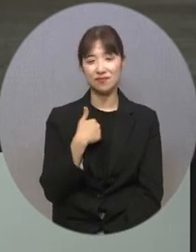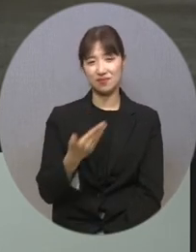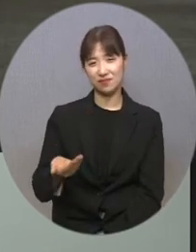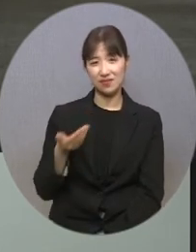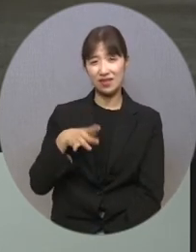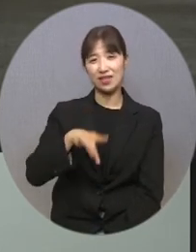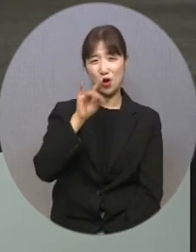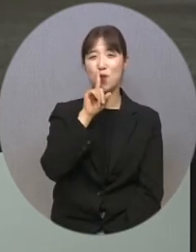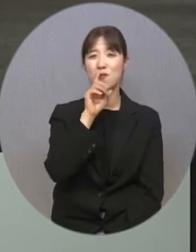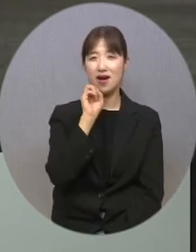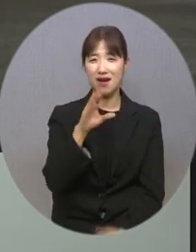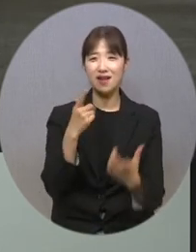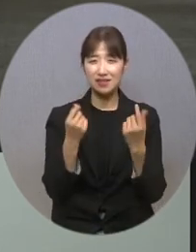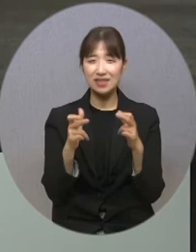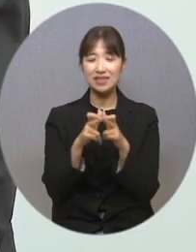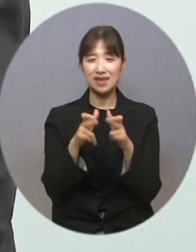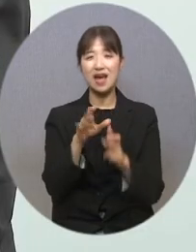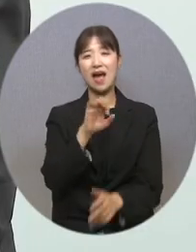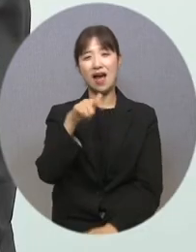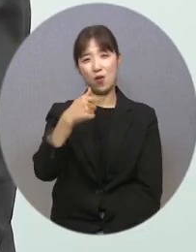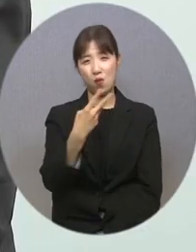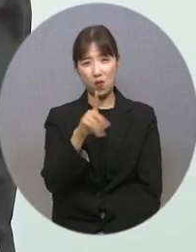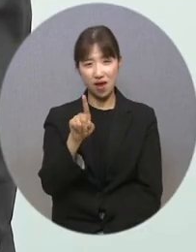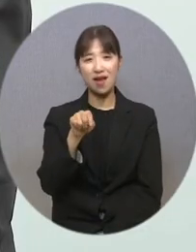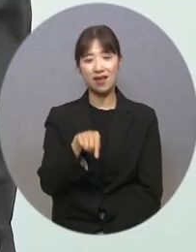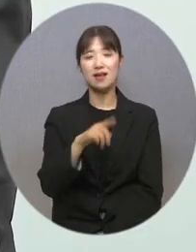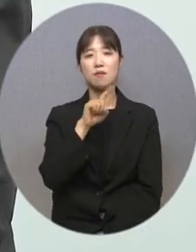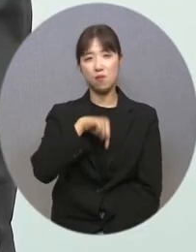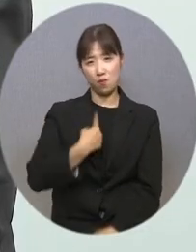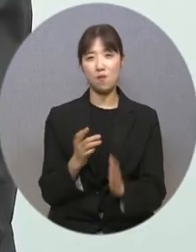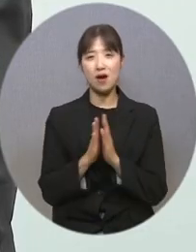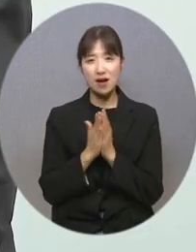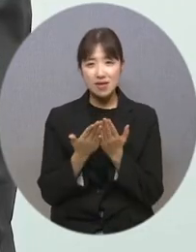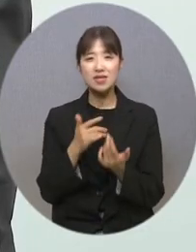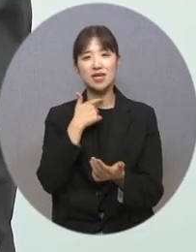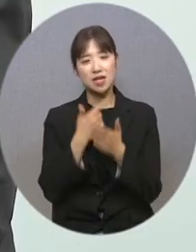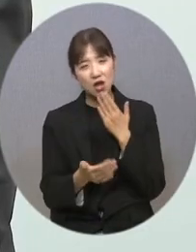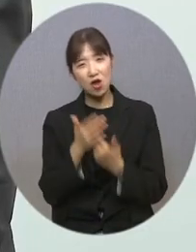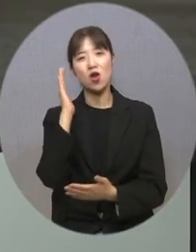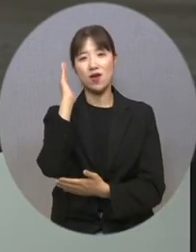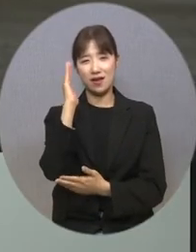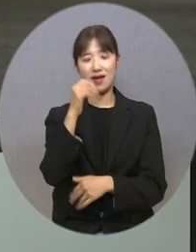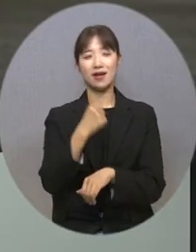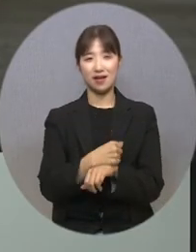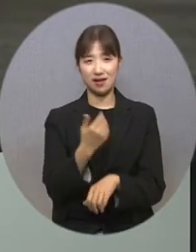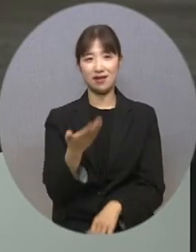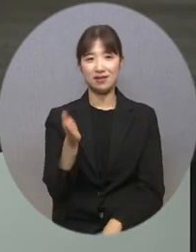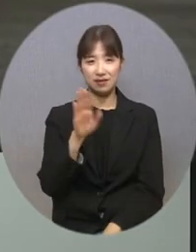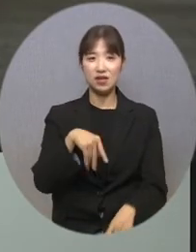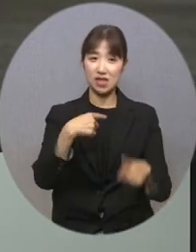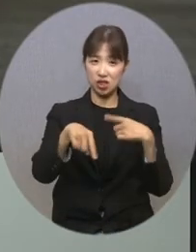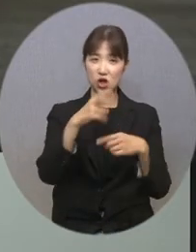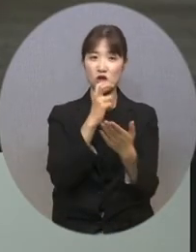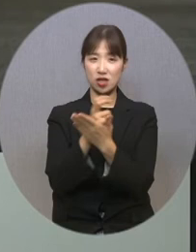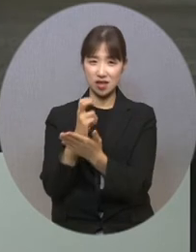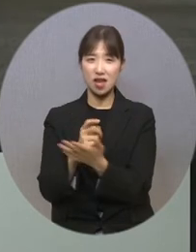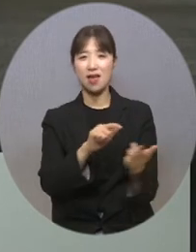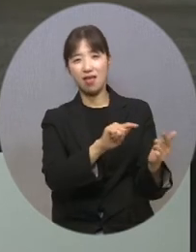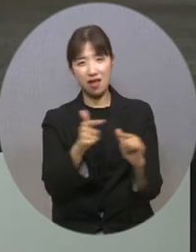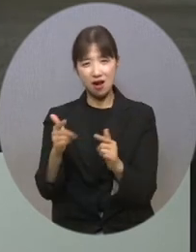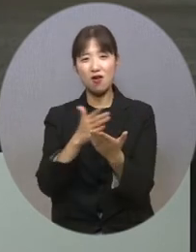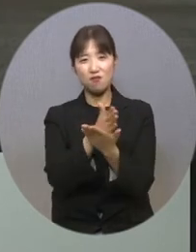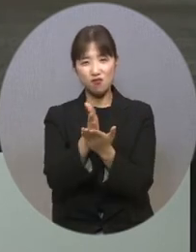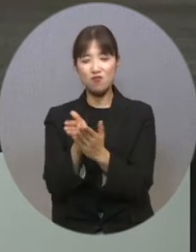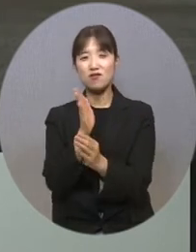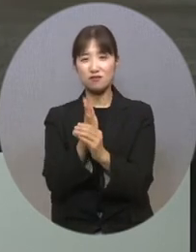말씀드렸지만 장애라고 라에서 당사자의 경험으로 당사자 얘기를 하도 정책의 얼어 분야를 중심으로